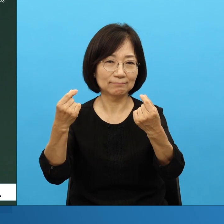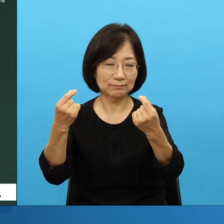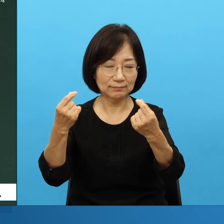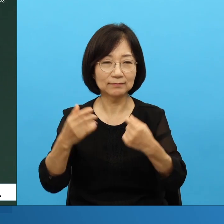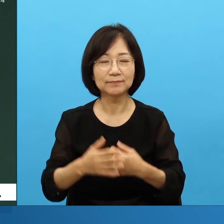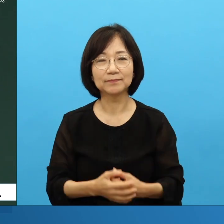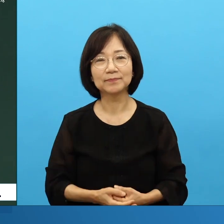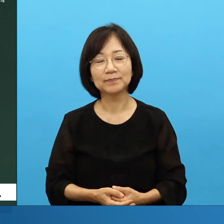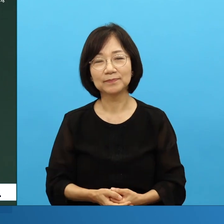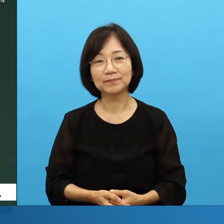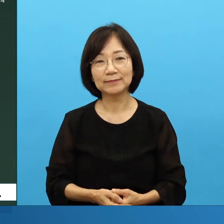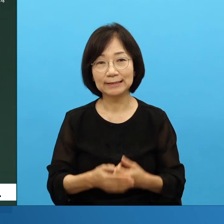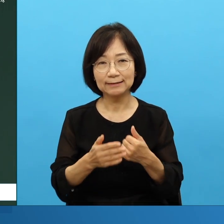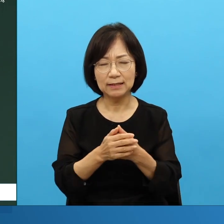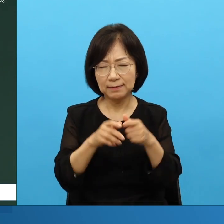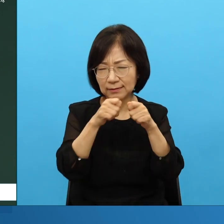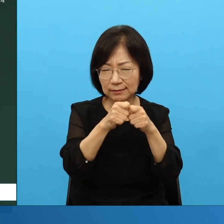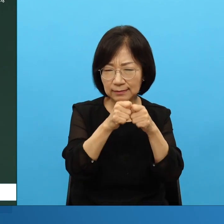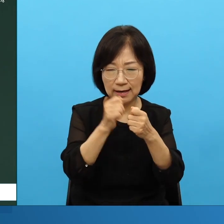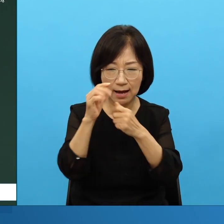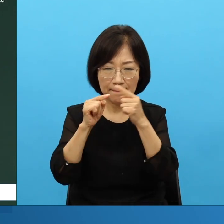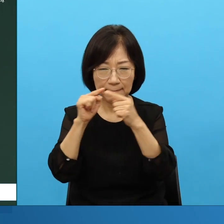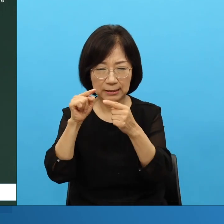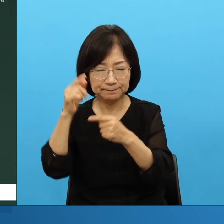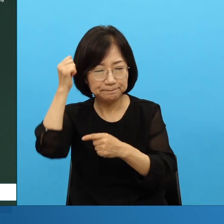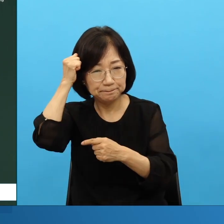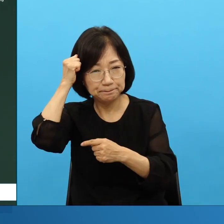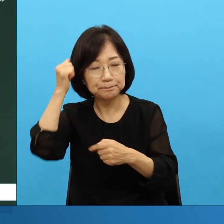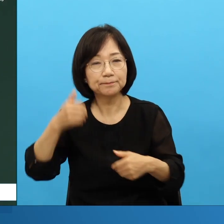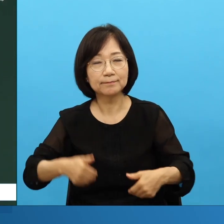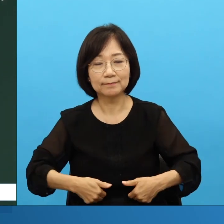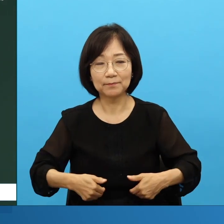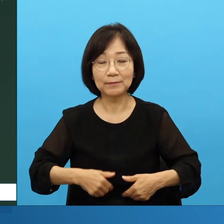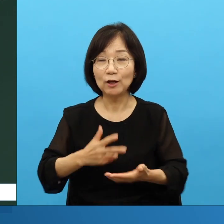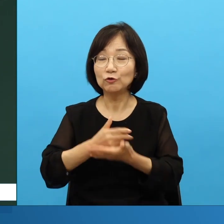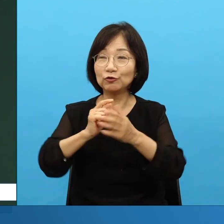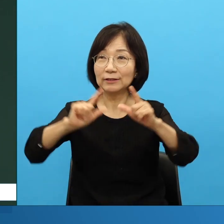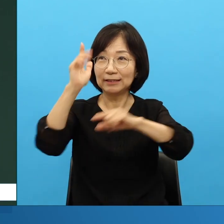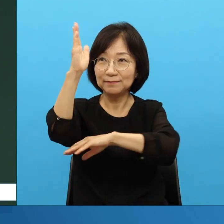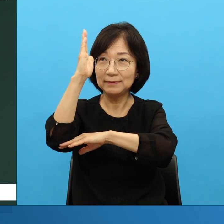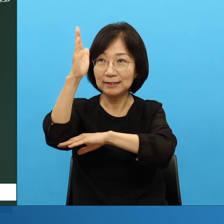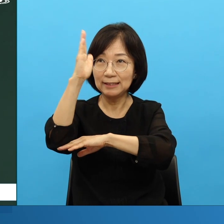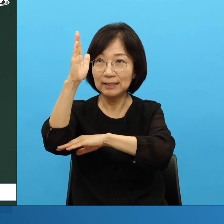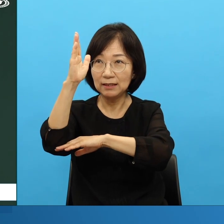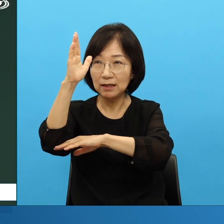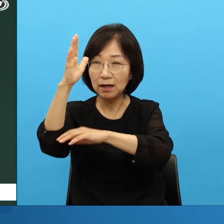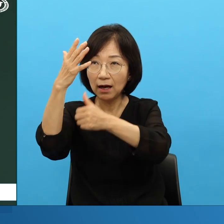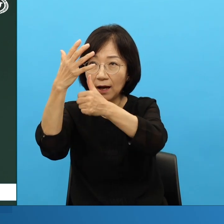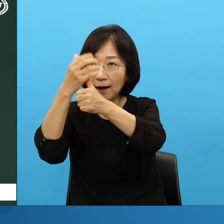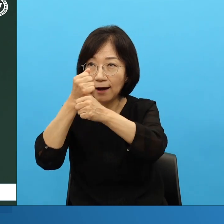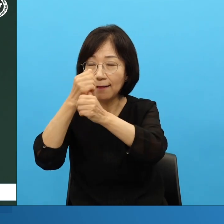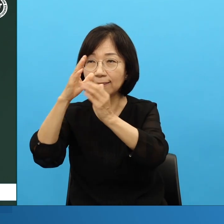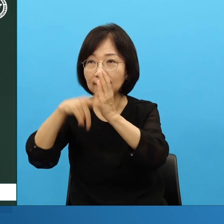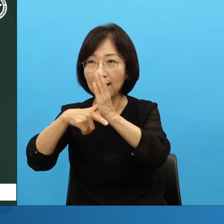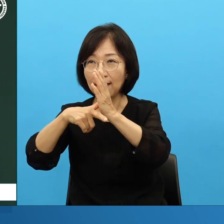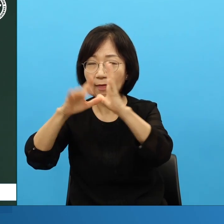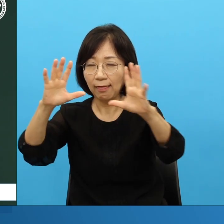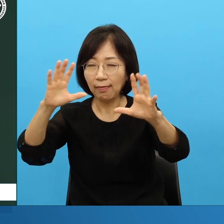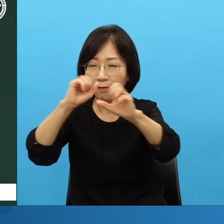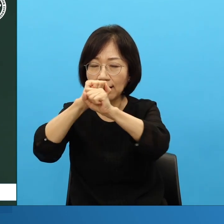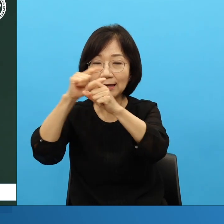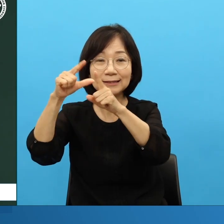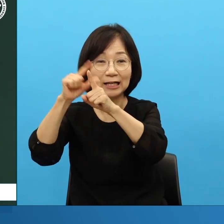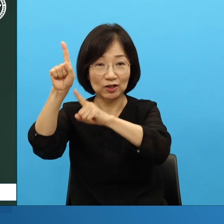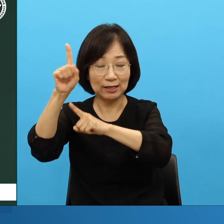부분에 말씀을 붙잡는 겁니다. 주일날 강단 말씀을 붙잡을 때 여기에 단어가 하나 나올 겁니다.